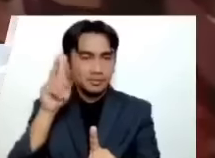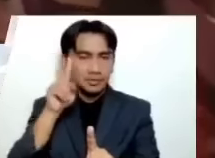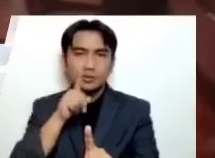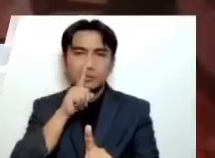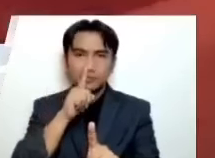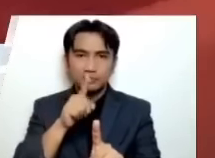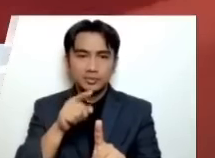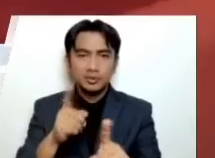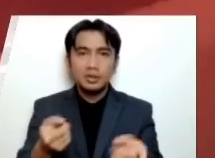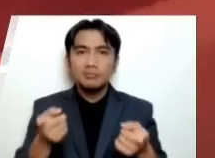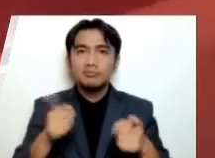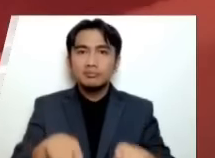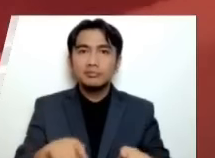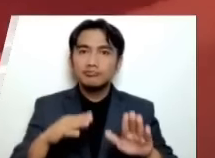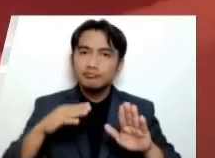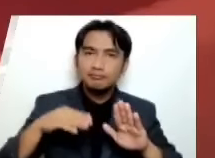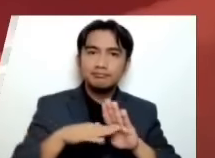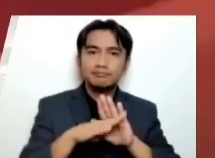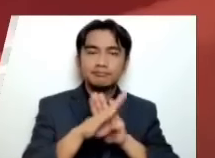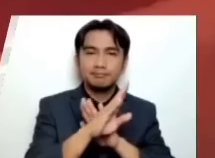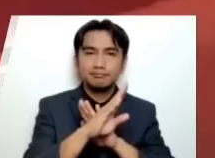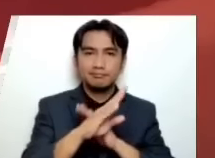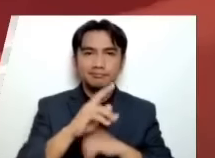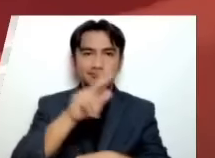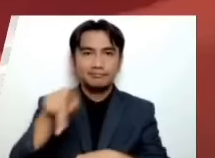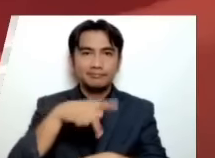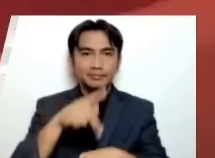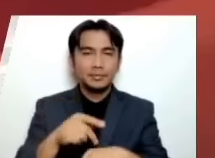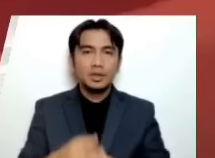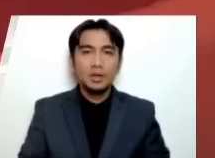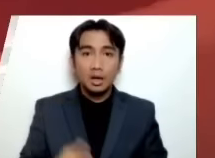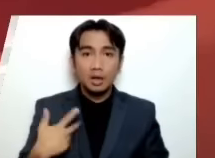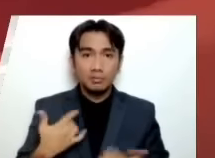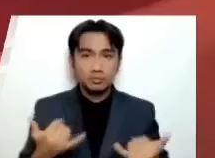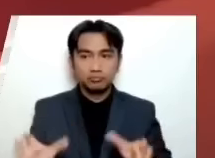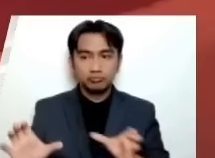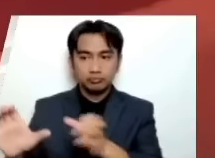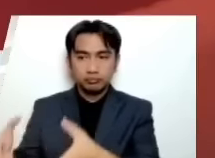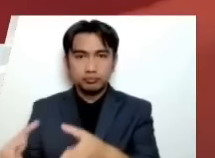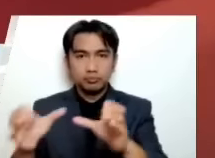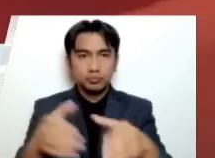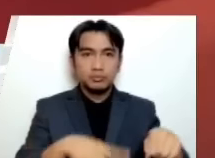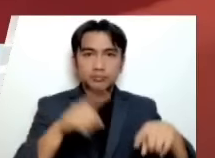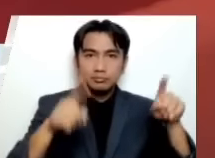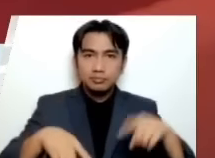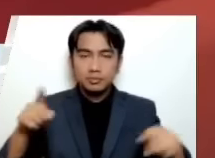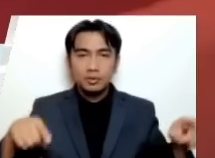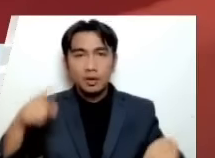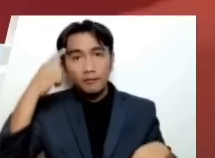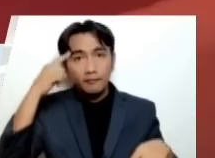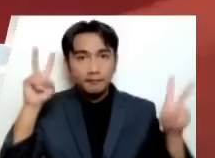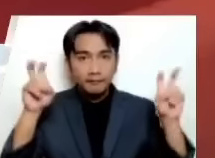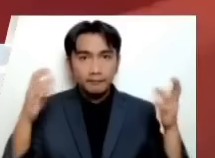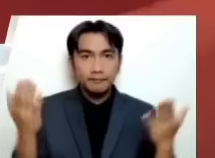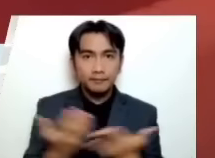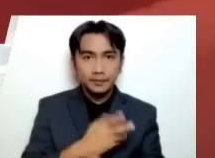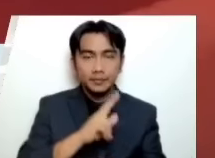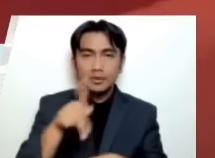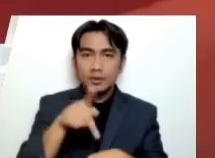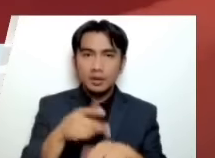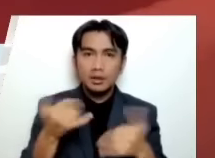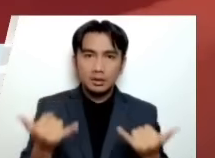bawat Pilipino. Binubuo ng limang iba't ibang partido ang Alyansa para sa Bagong Pilipinas. Pero ngayong araw, sabay-sabay na pinirmahan ng kanilang